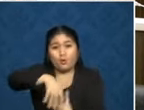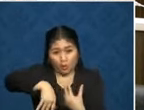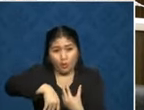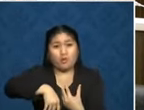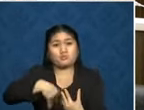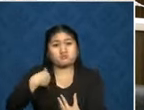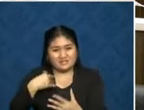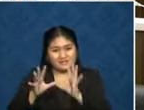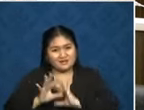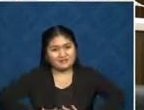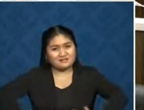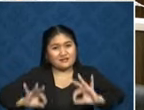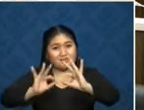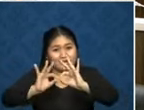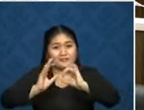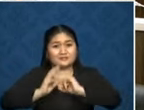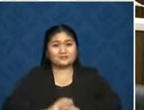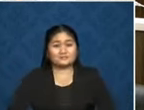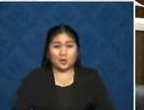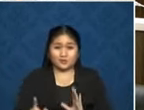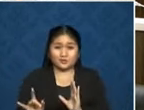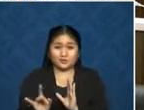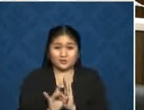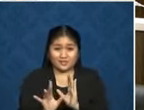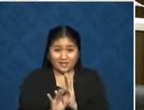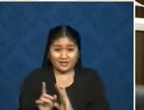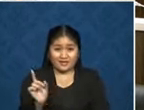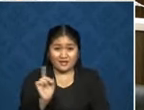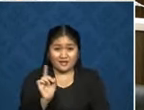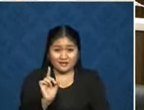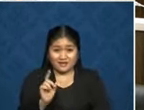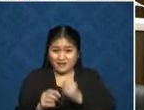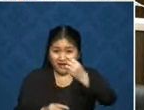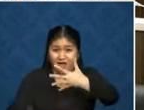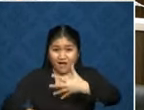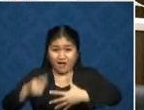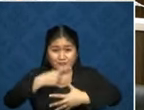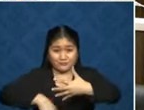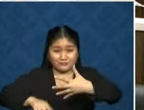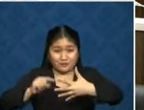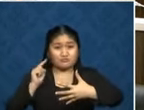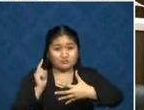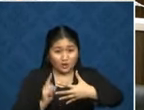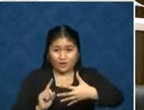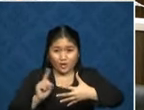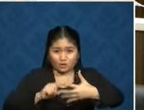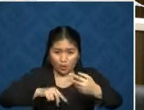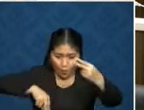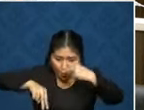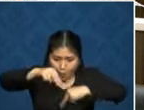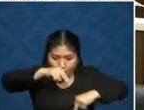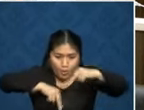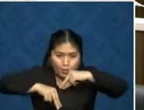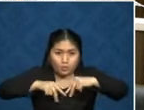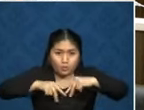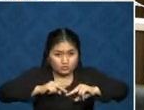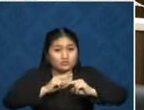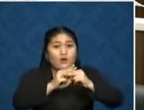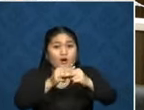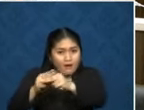friendly เนี่ยเป็นเรื่องสำคัญและสุดท้ายของประการทั้ง5เรื่องเนี่ยมันต้องถูกควบคุมด้วยตัวเ